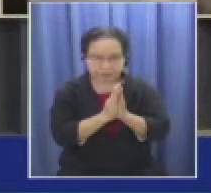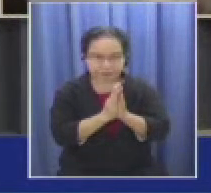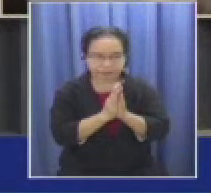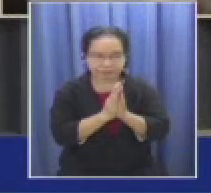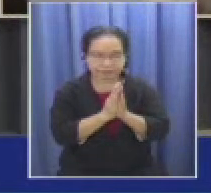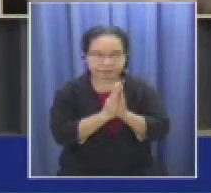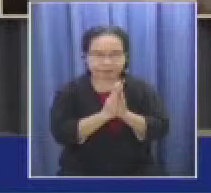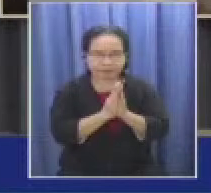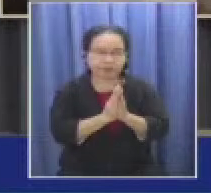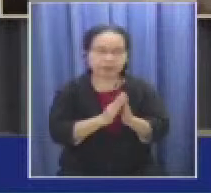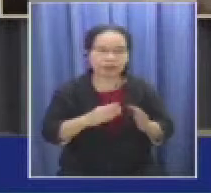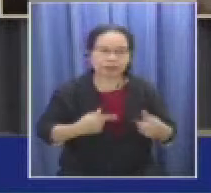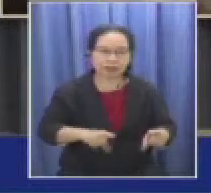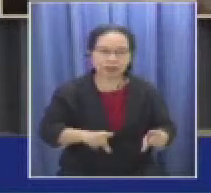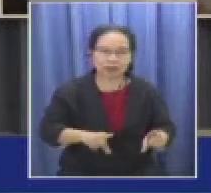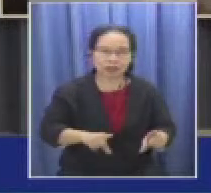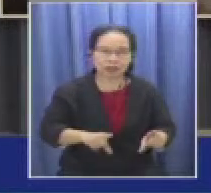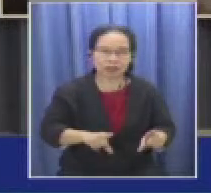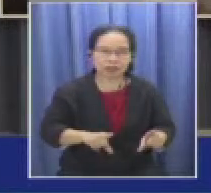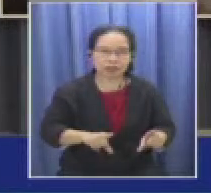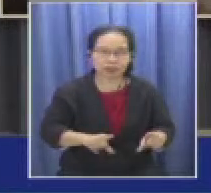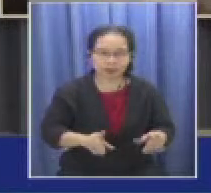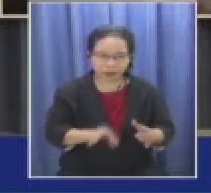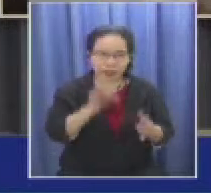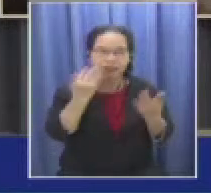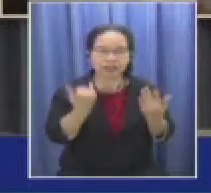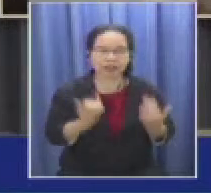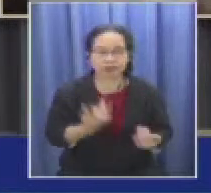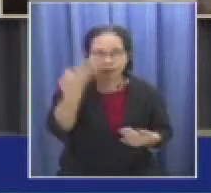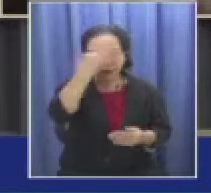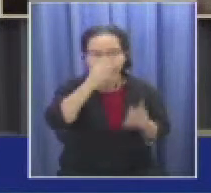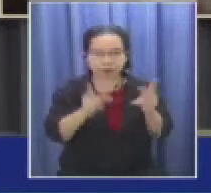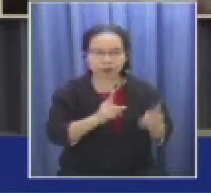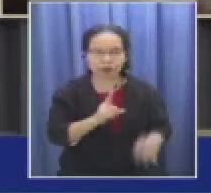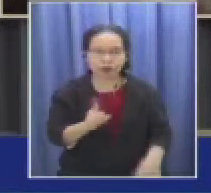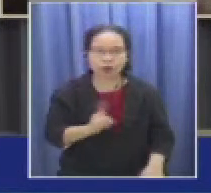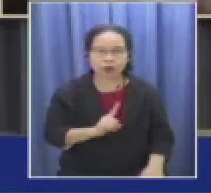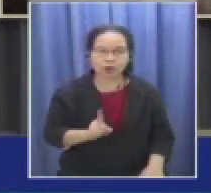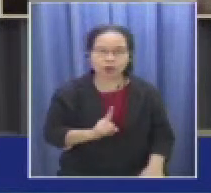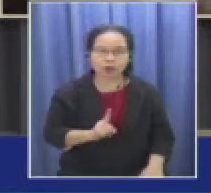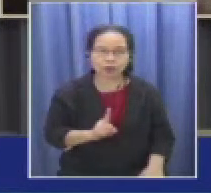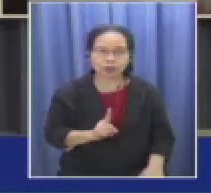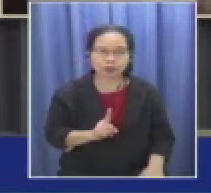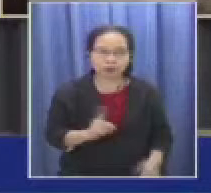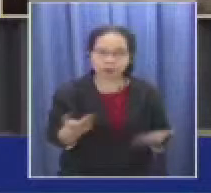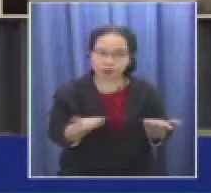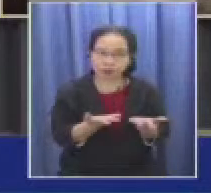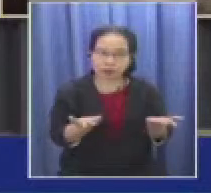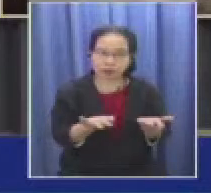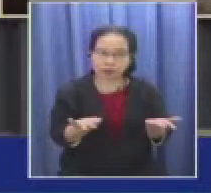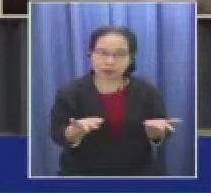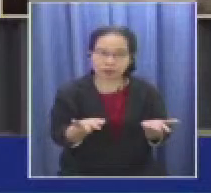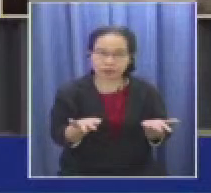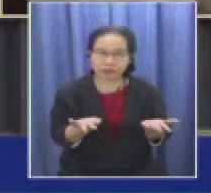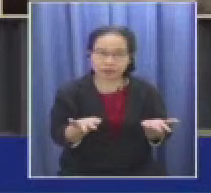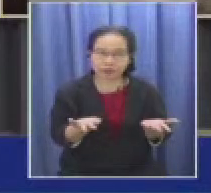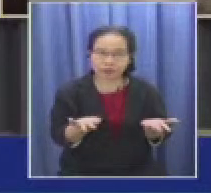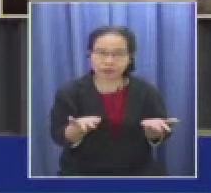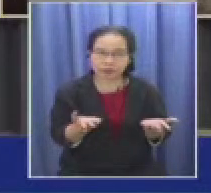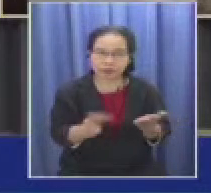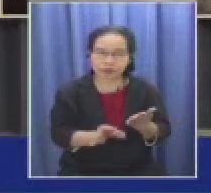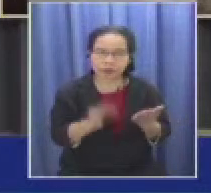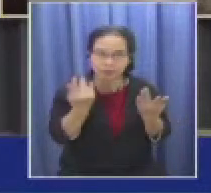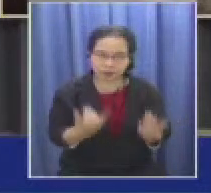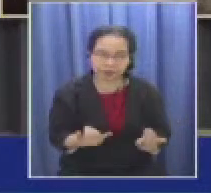insiesie owo afutuo ba wokwan betumi yafa so akoye nkotodwe ne mabompaye okwan